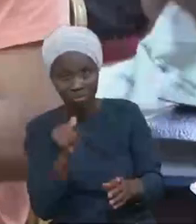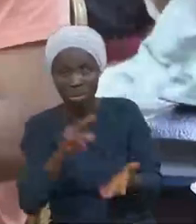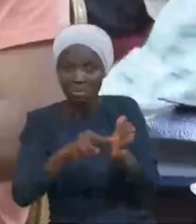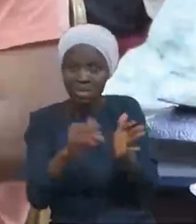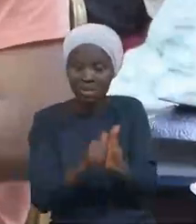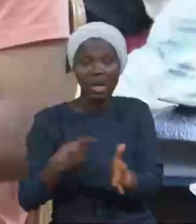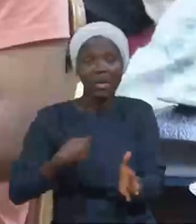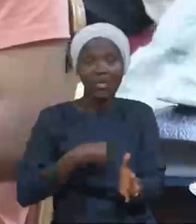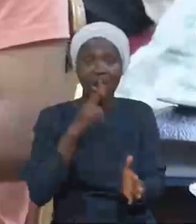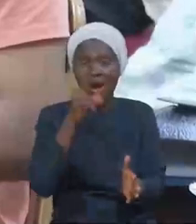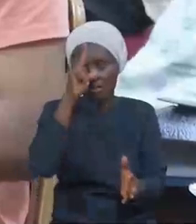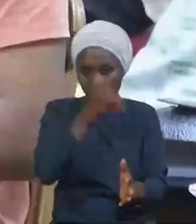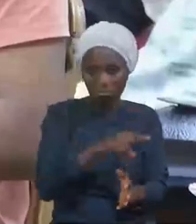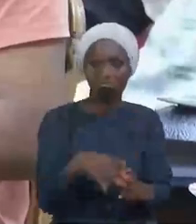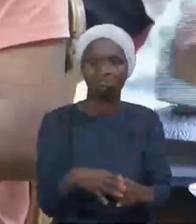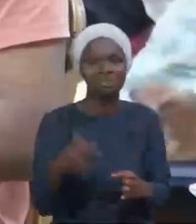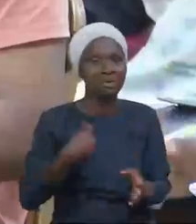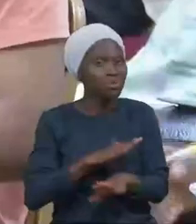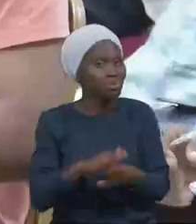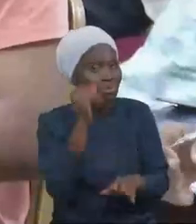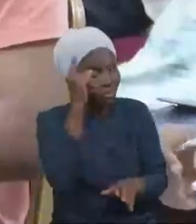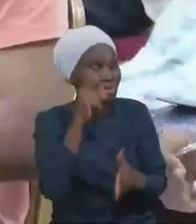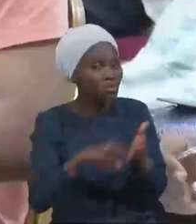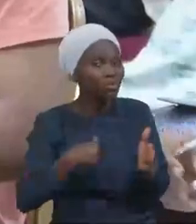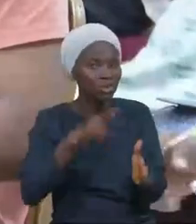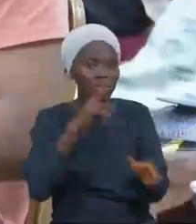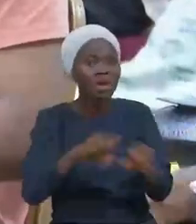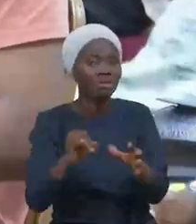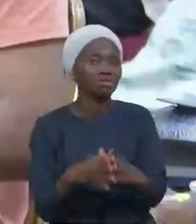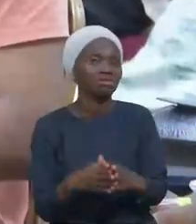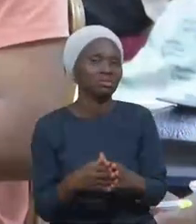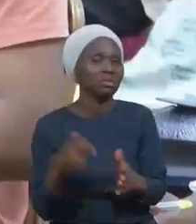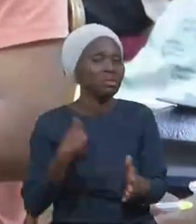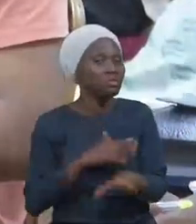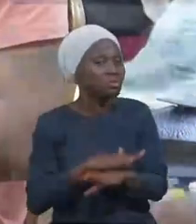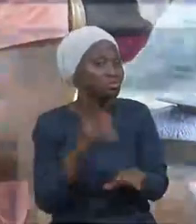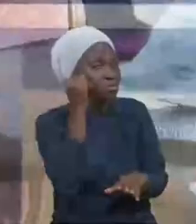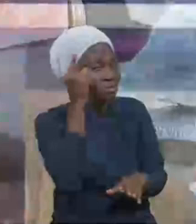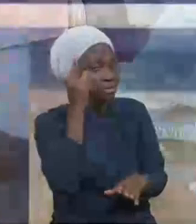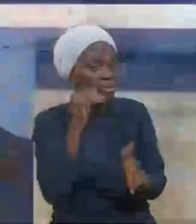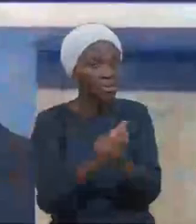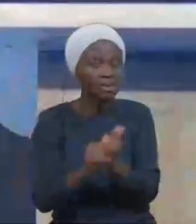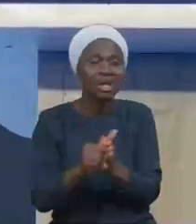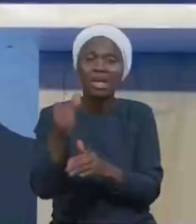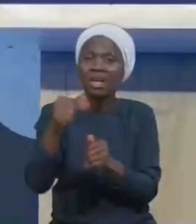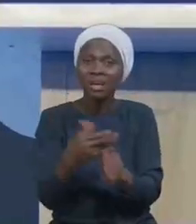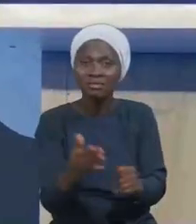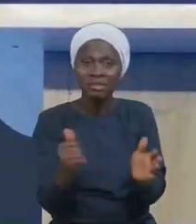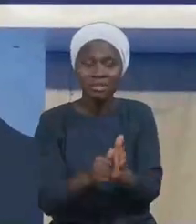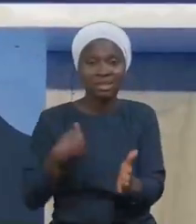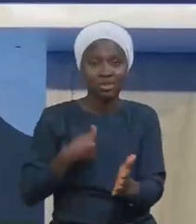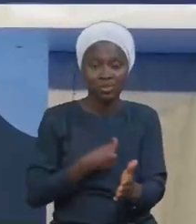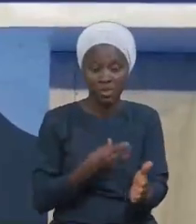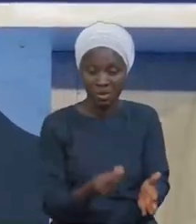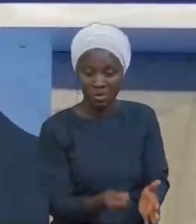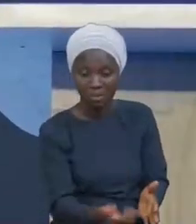comprenons pas ce que nous faisons. Nous ne comprenons pas que tout ce que nous plantons va